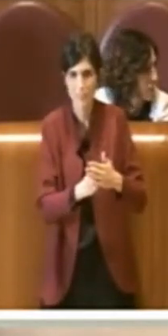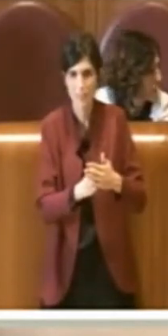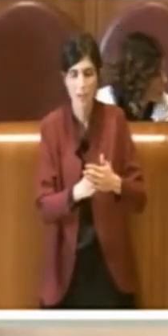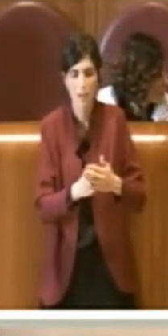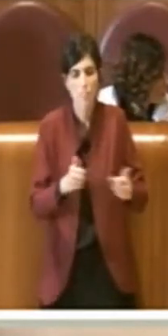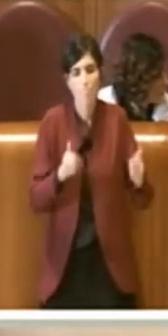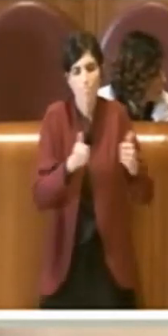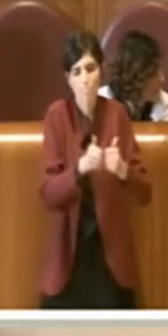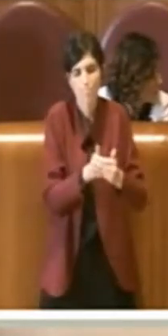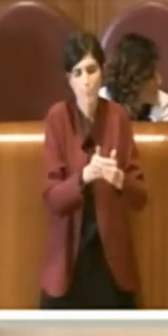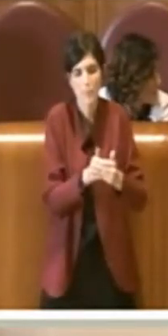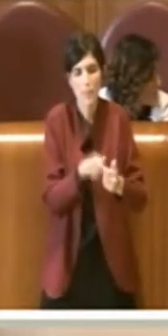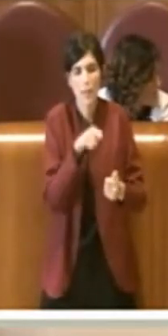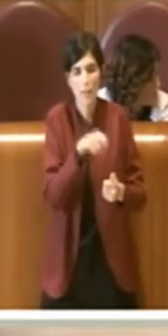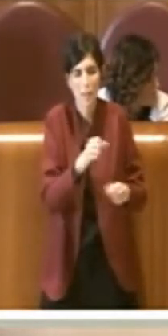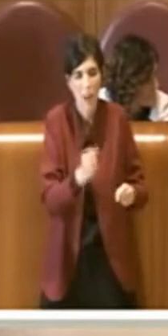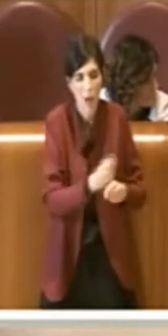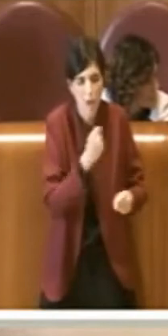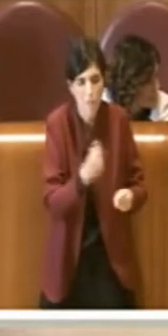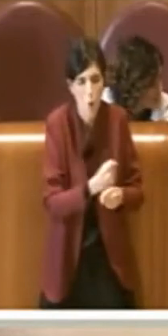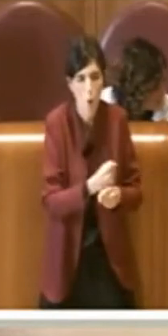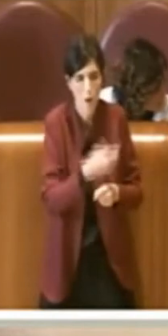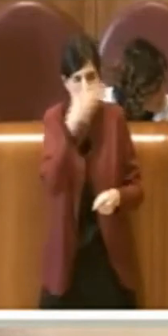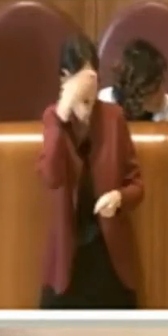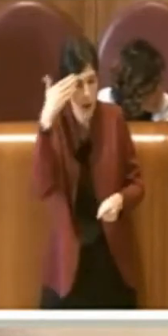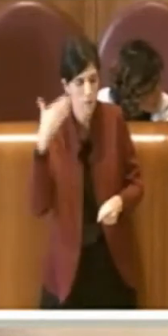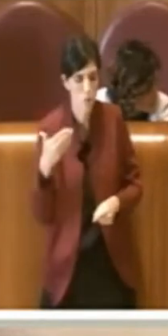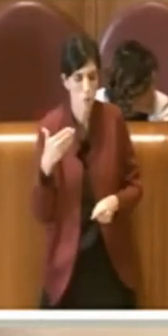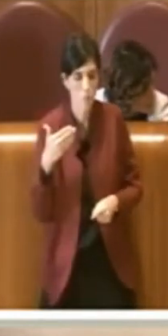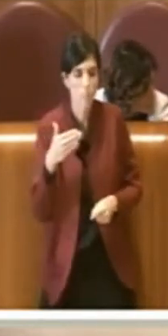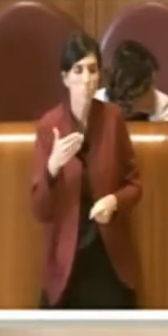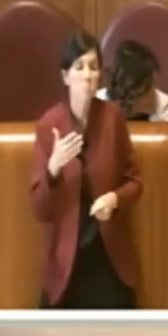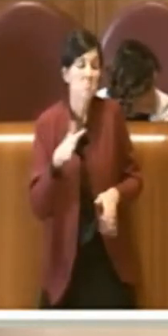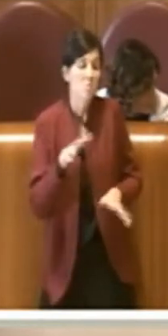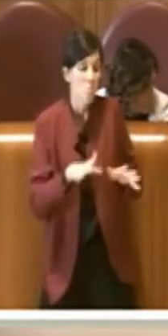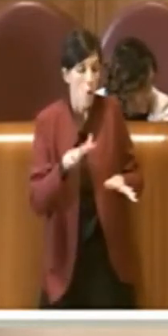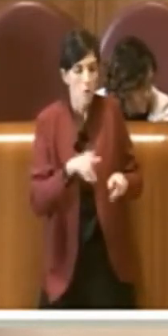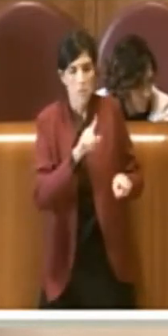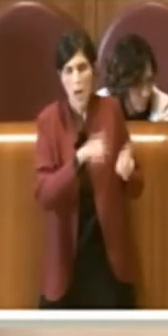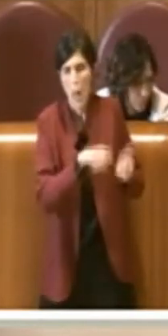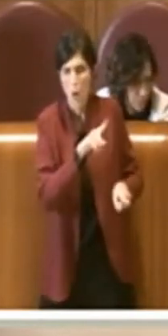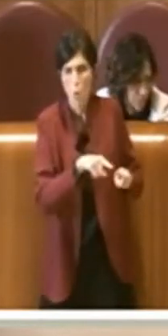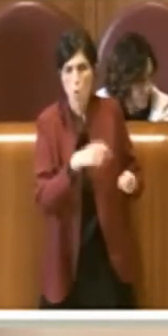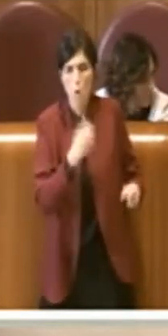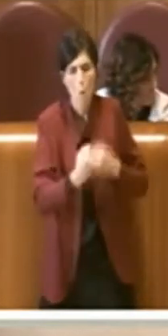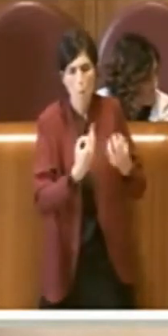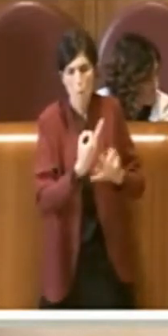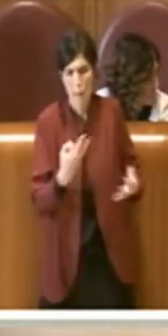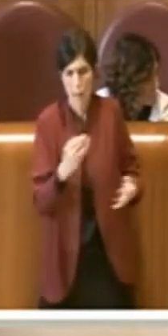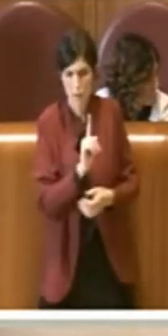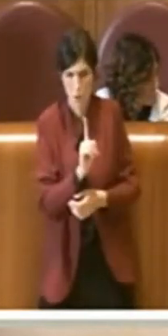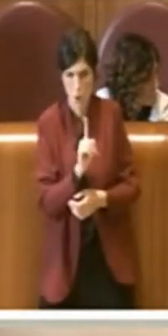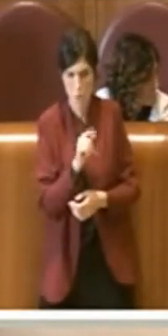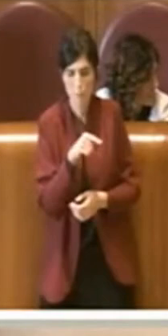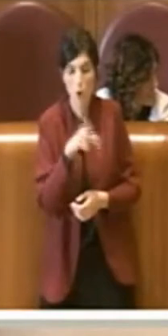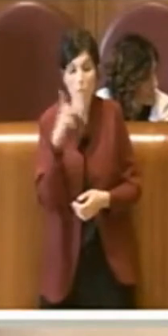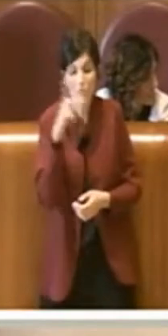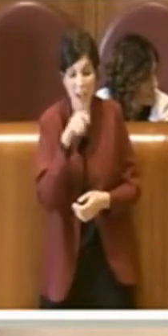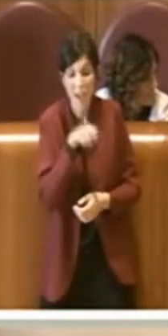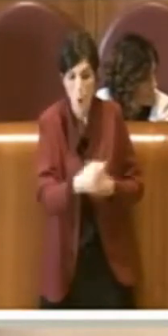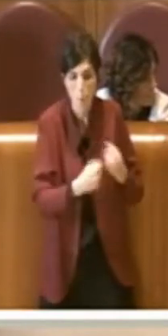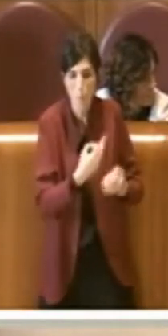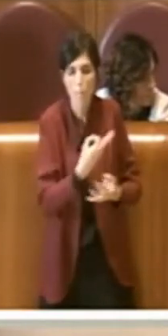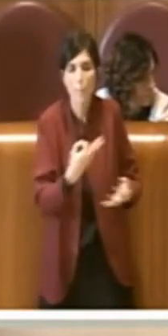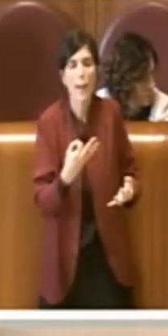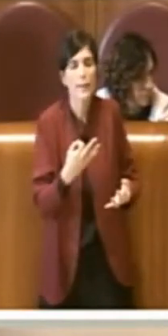tanti, onesti, che lavorano. Poi magari ce n'è qualcuno che non si comporta bene, però quando non ti comporti bene, non ti comporti